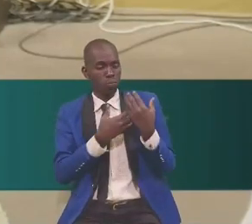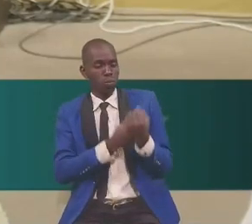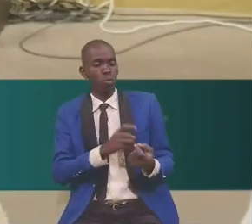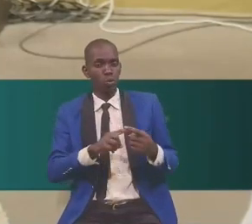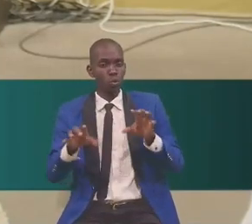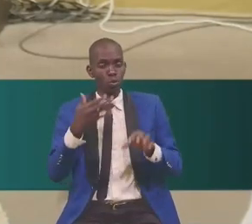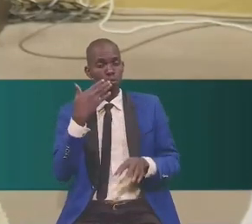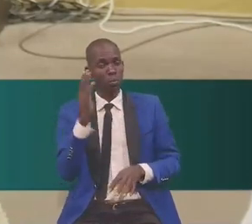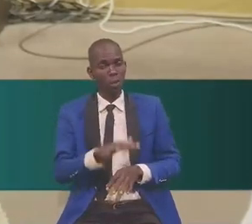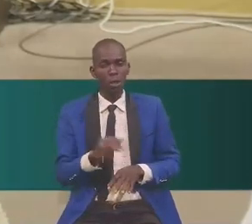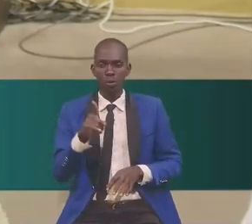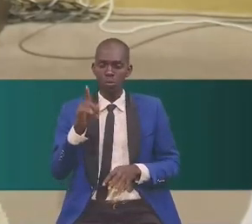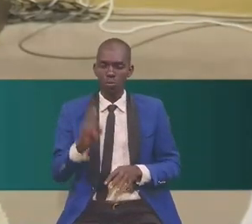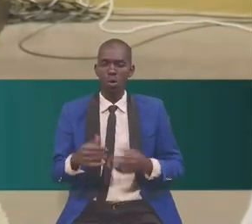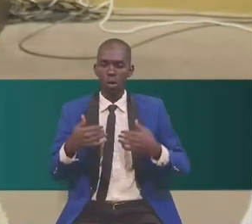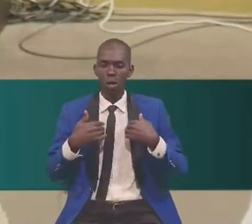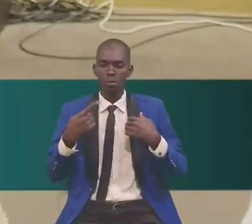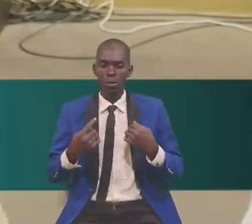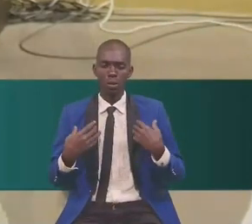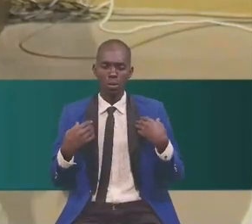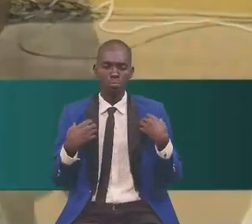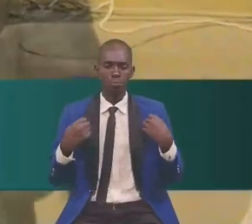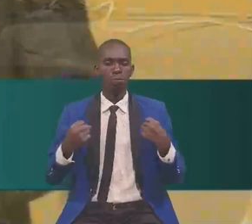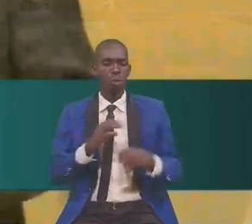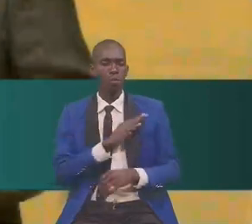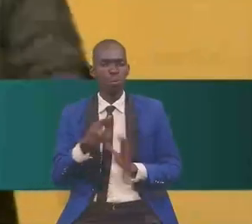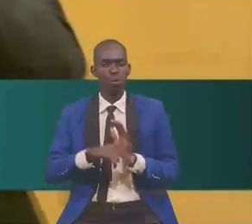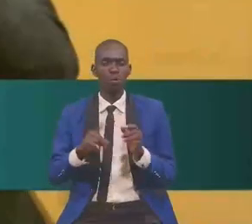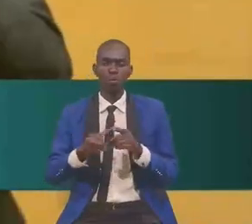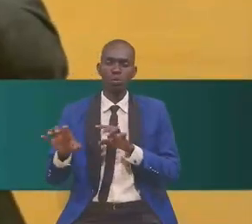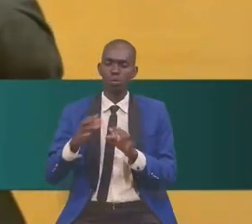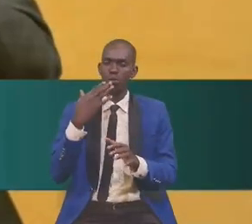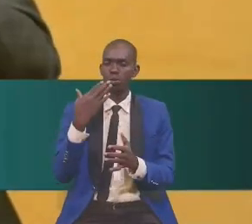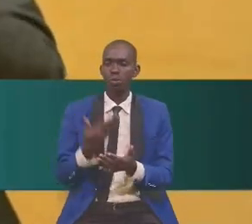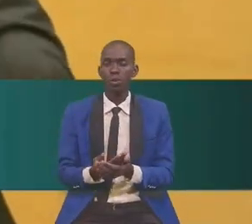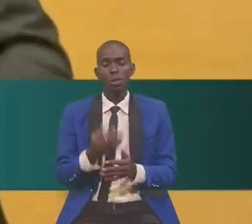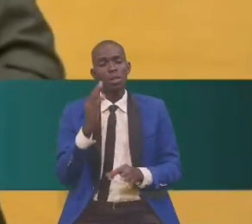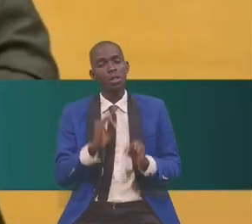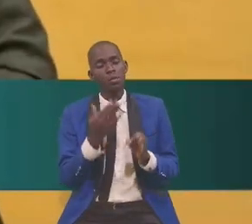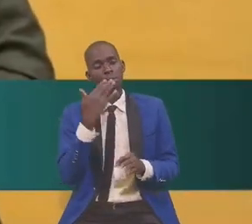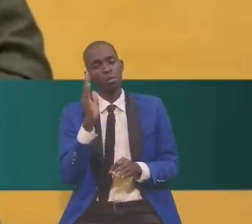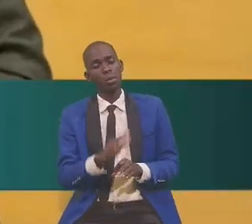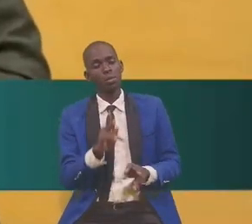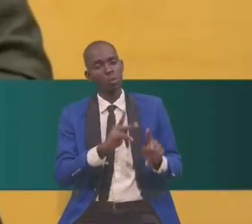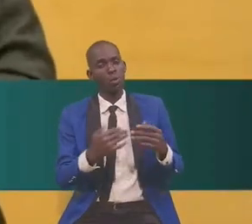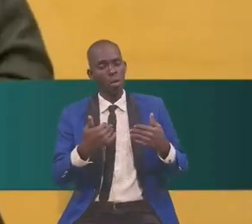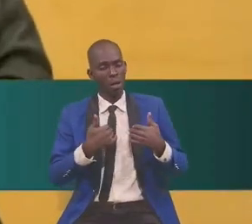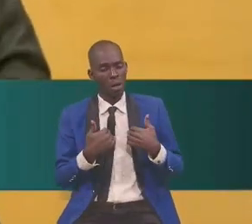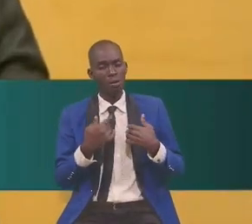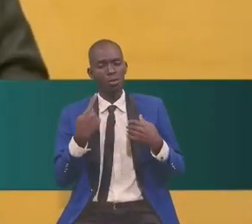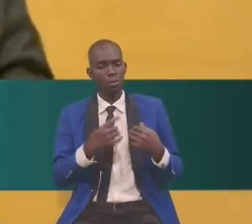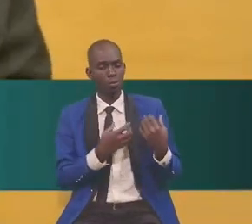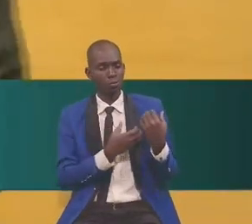sont courageux pour exalter Satan et le péché? Moi, je serai courageux pour exalter le Sauveur. Et je